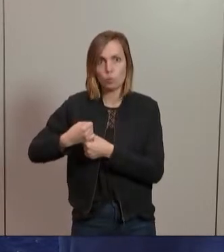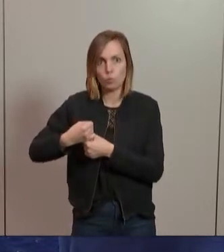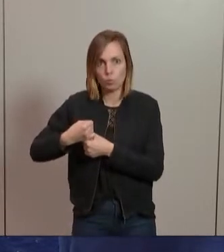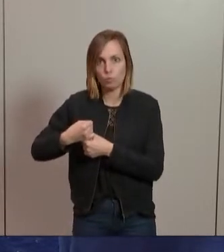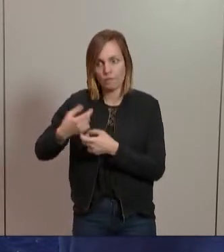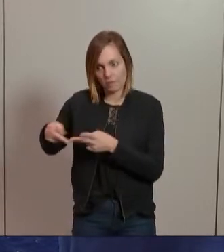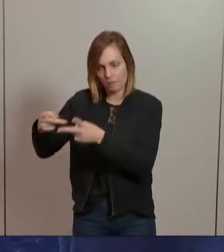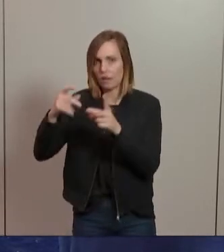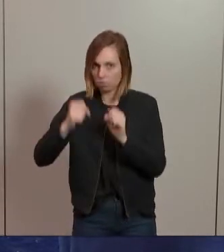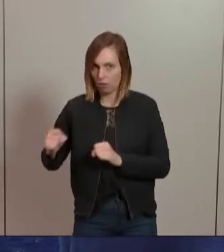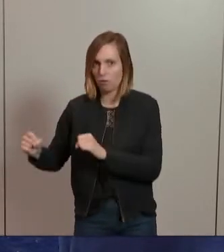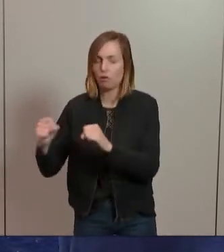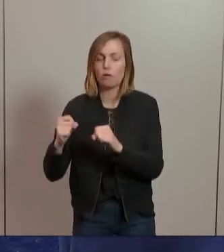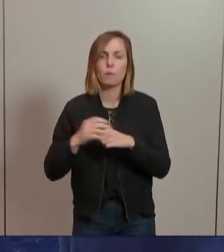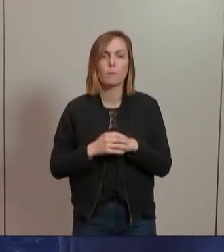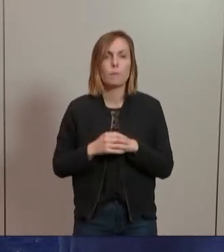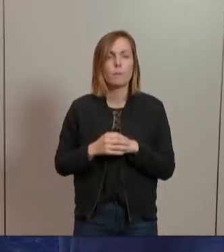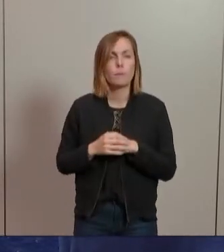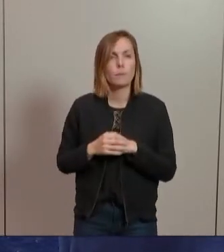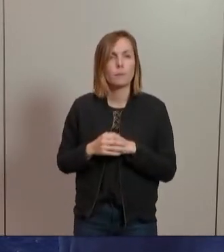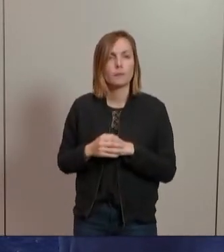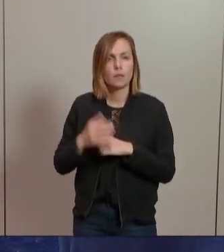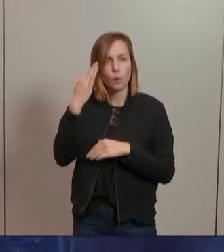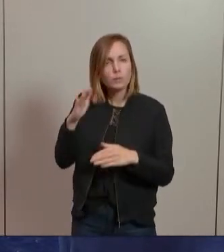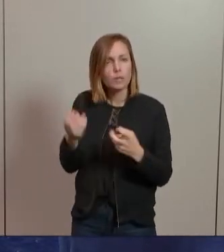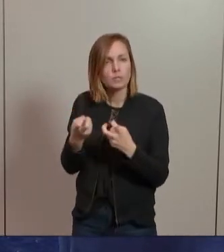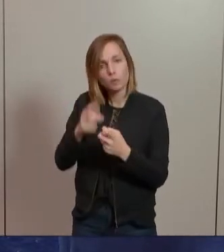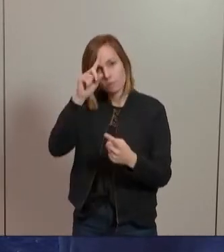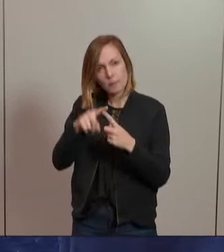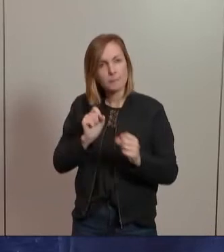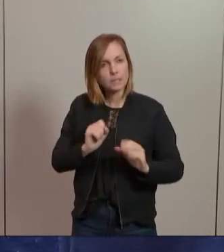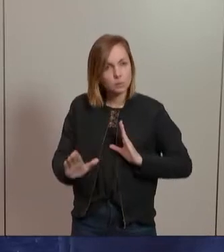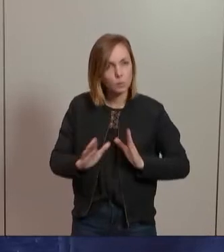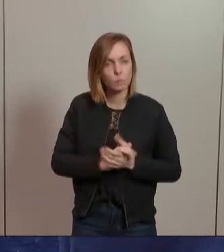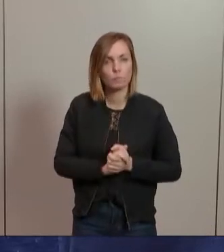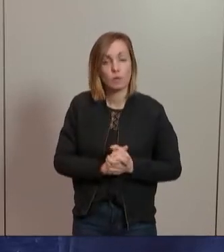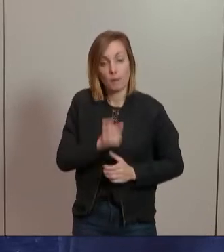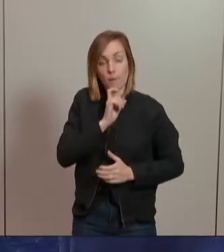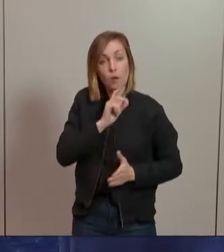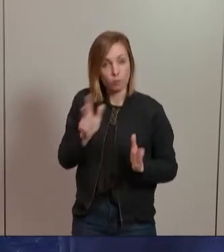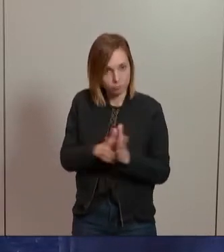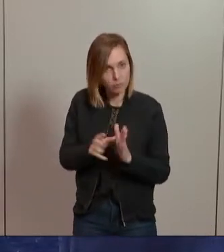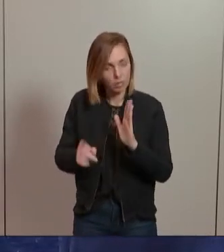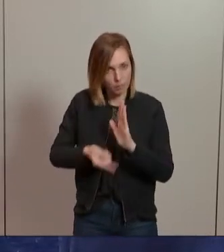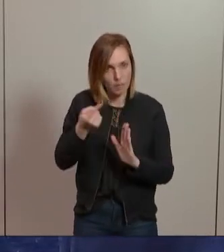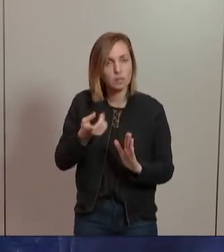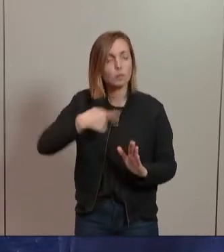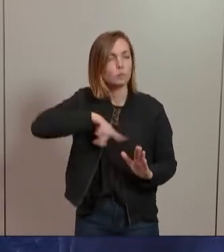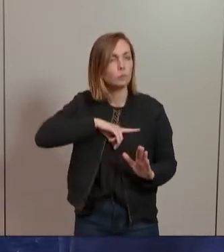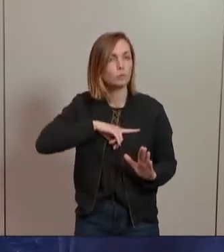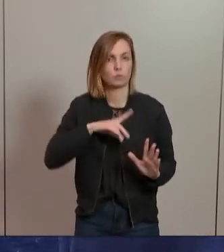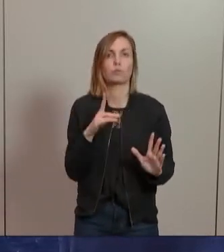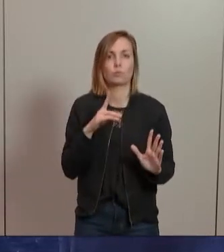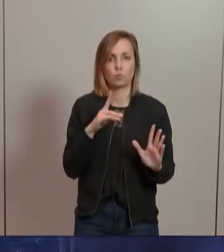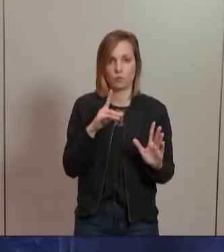communes. Et puis nous avons aussi donné comme autre exemple le travail sur la médiation. Encore une fois, rien n'est acté. Nous serons vigilants de toute façon sur